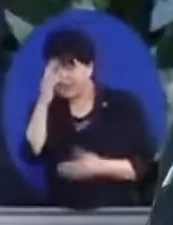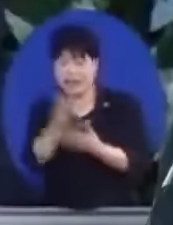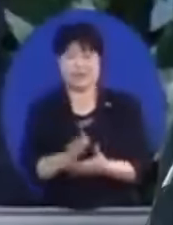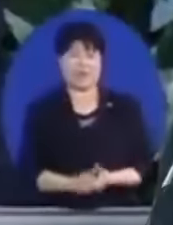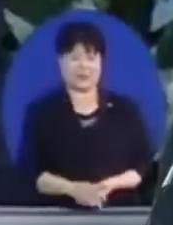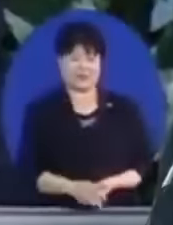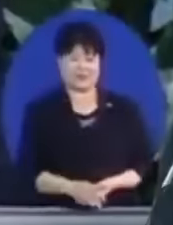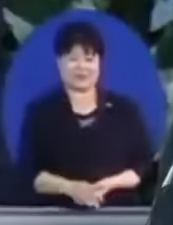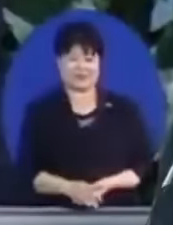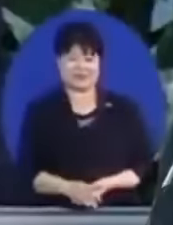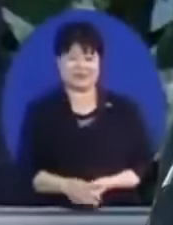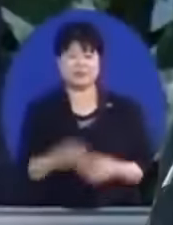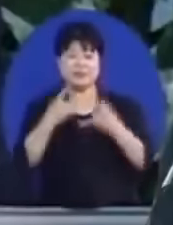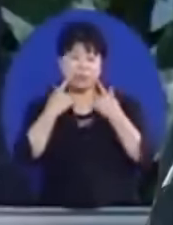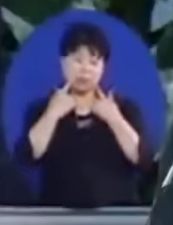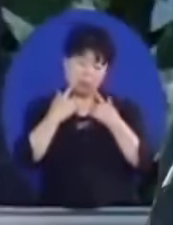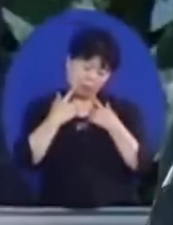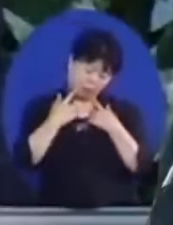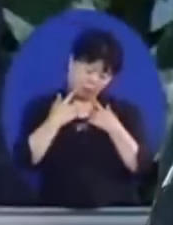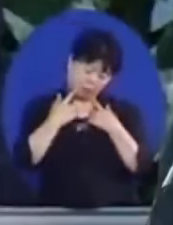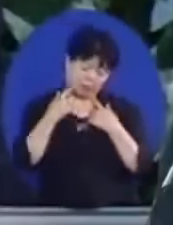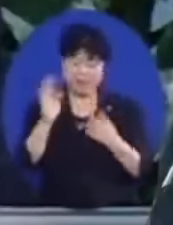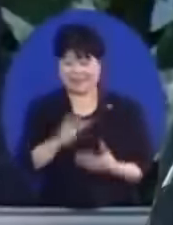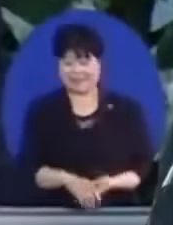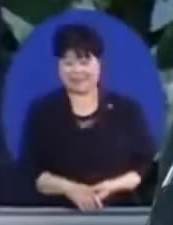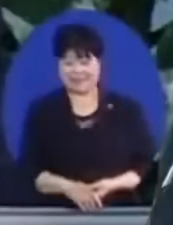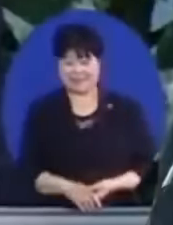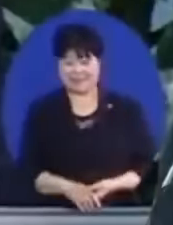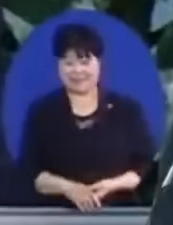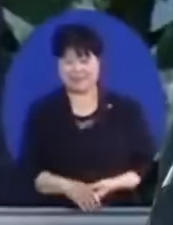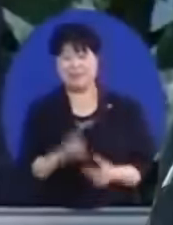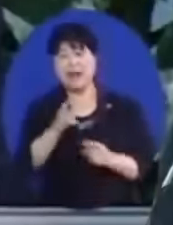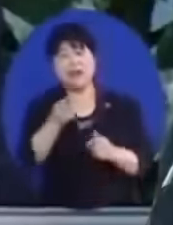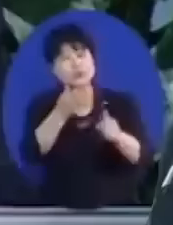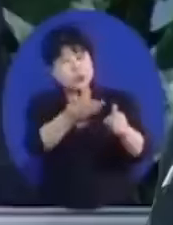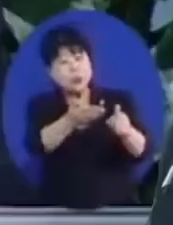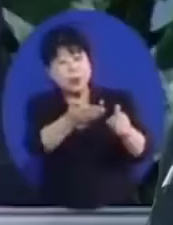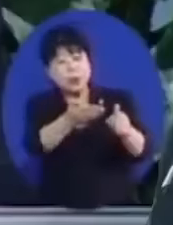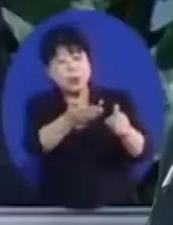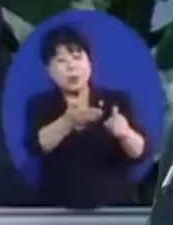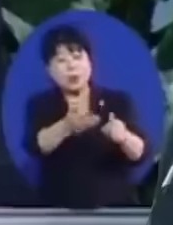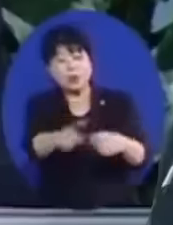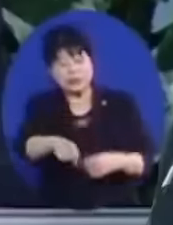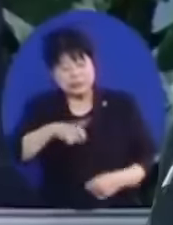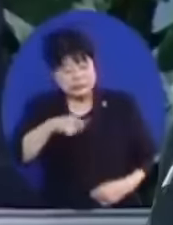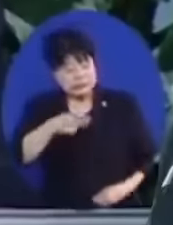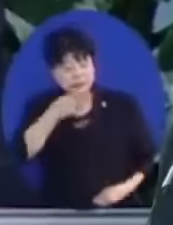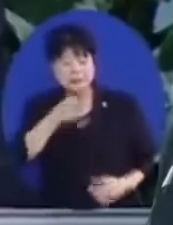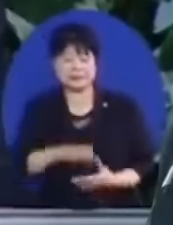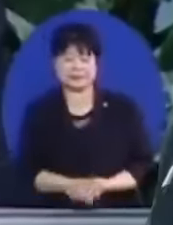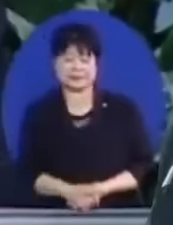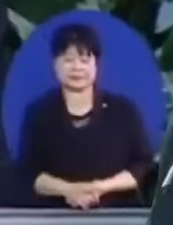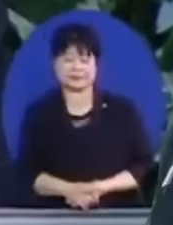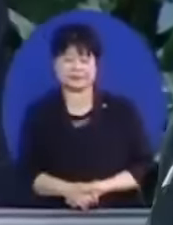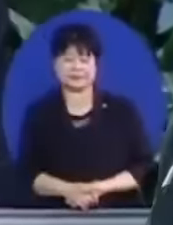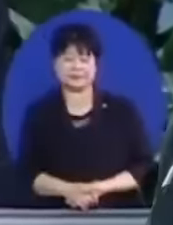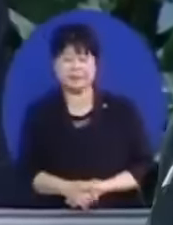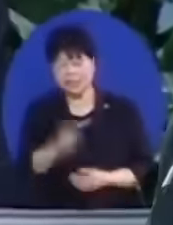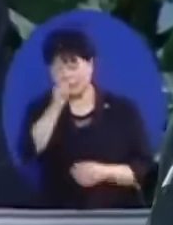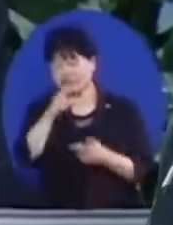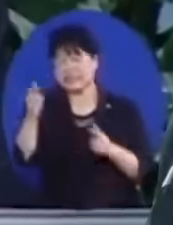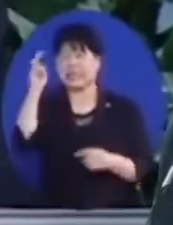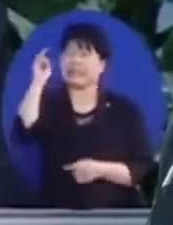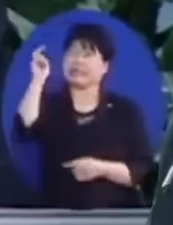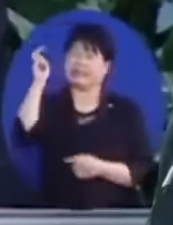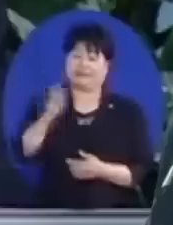찌그러지고 입술이 밑으로 쳐져 있으면 무슨 말을 해도 진실로 들리지 않고 나를 좋아하지 않는다고